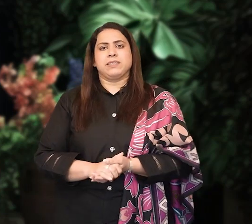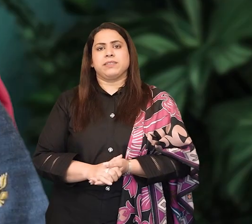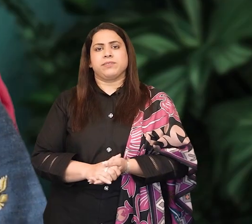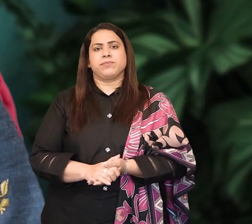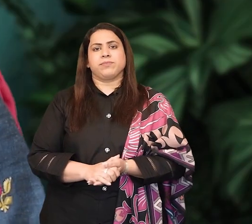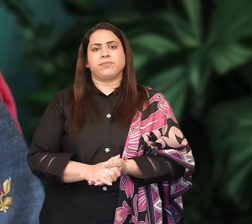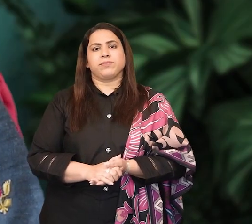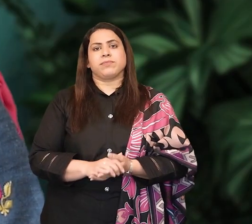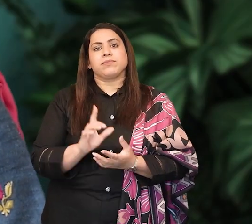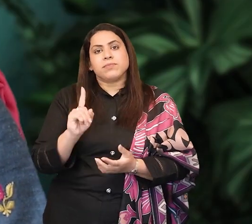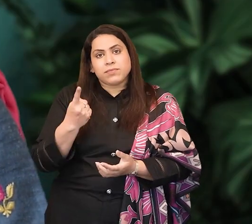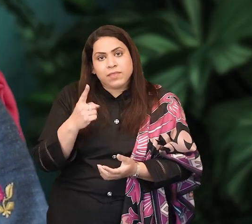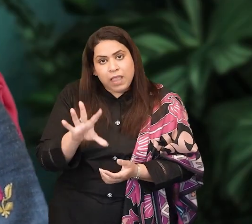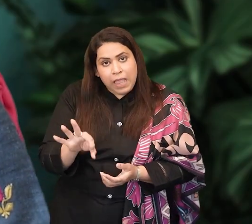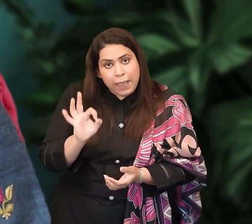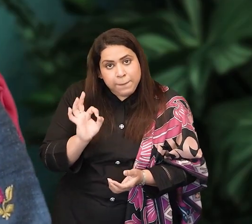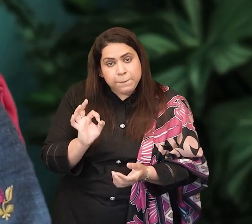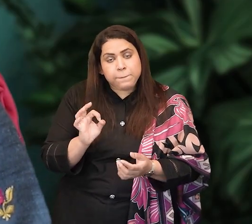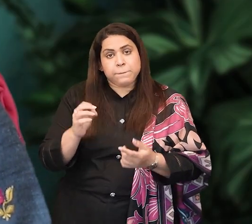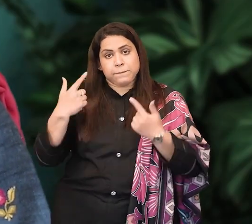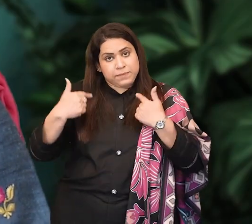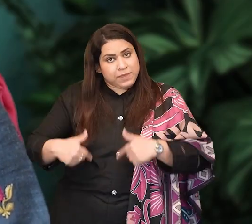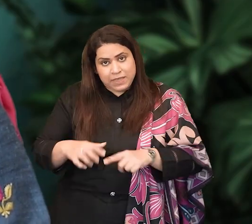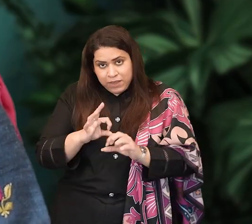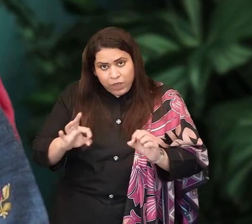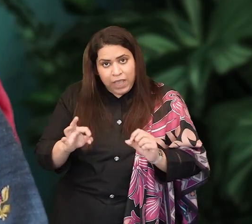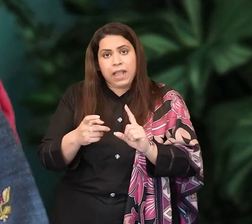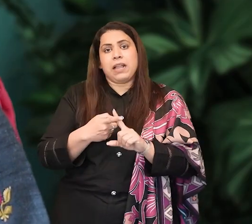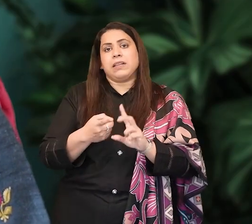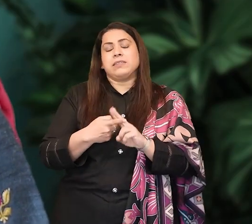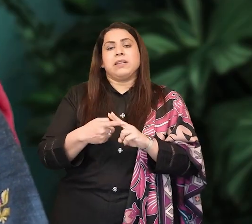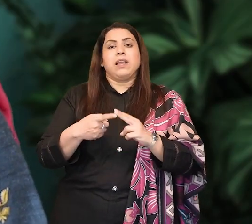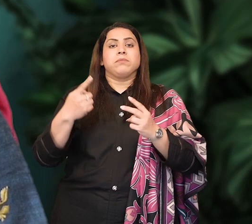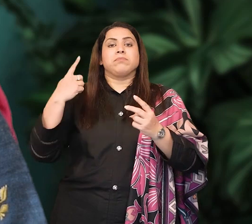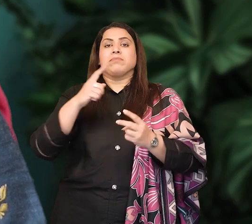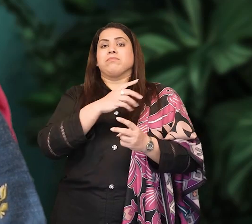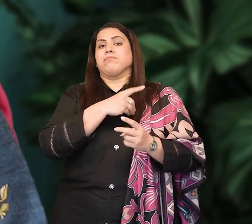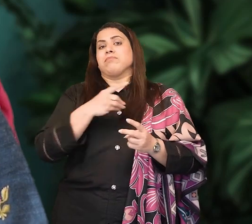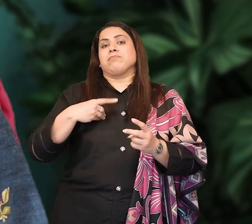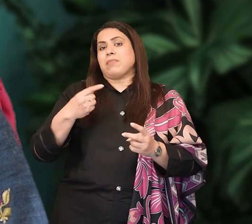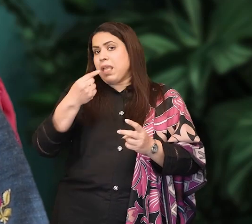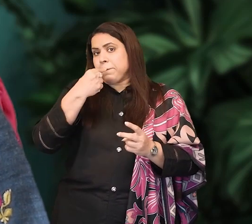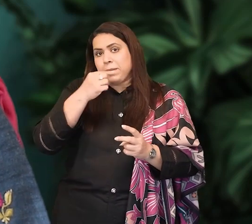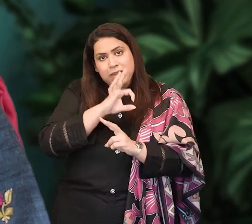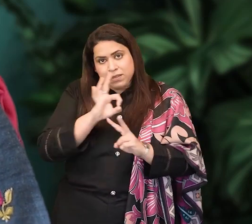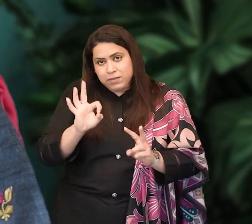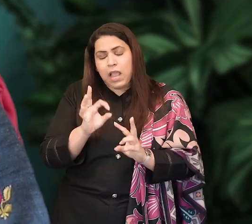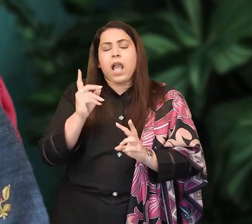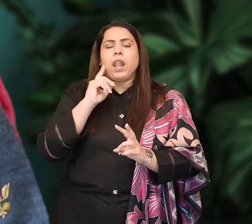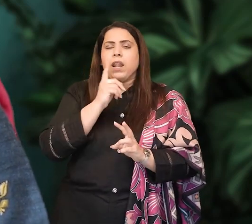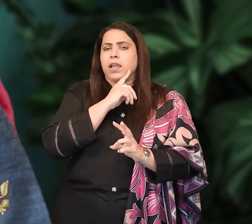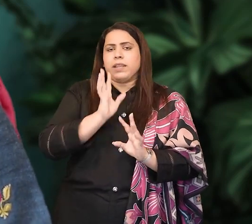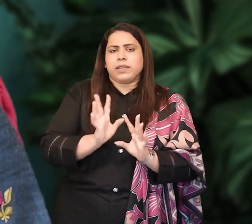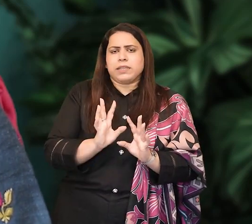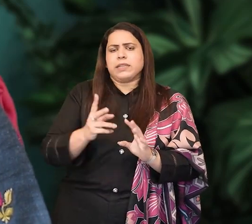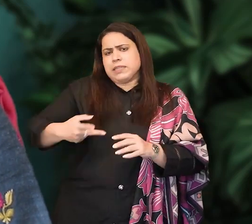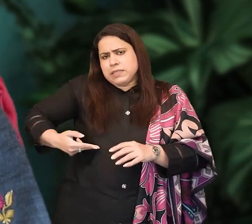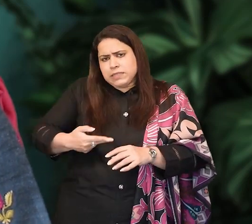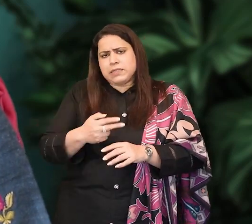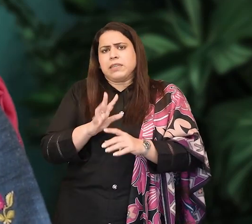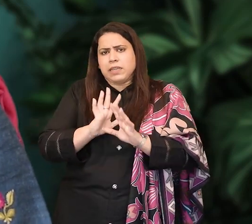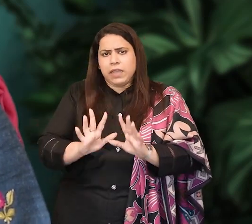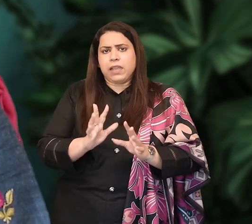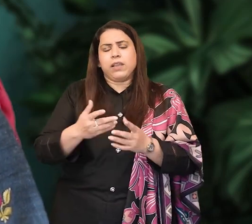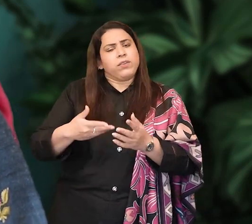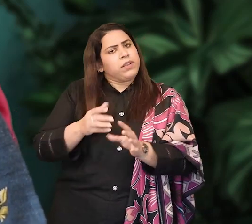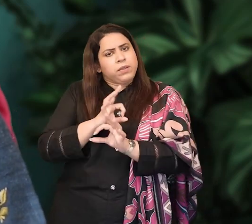सकते। वंस आपने अपनी प्रिवेंटेटिव मेजर्स कर ली, आपने अपनी फिजियोथेरेपी करवा ली, आपने अपनी मेडिसिन्स ली, और अल्लाह ना करे अगर आपको सर्जरी की ज़रूरत